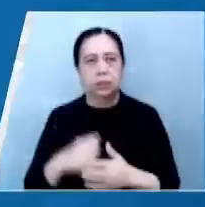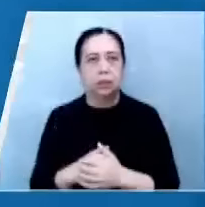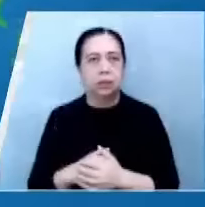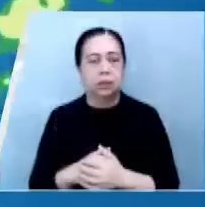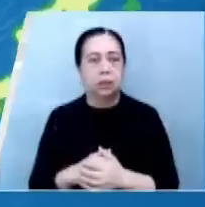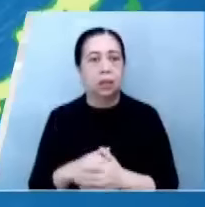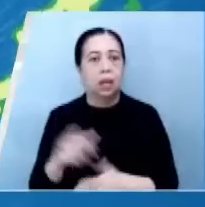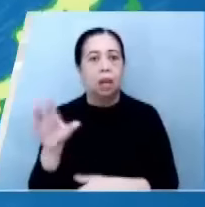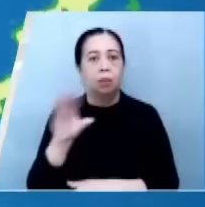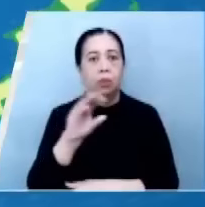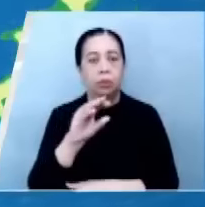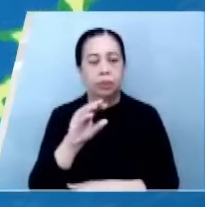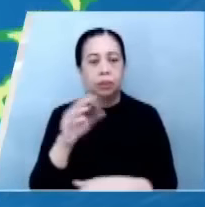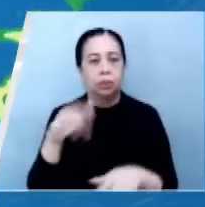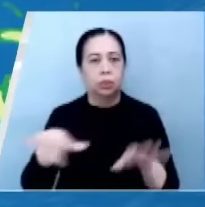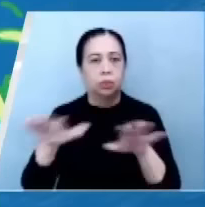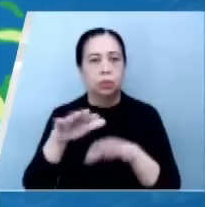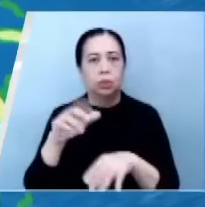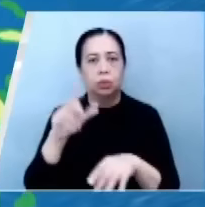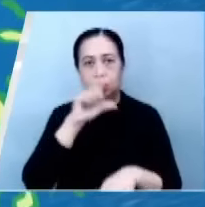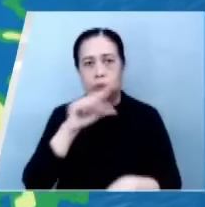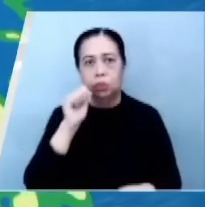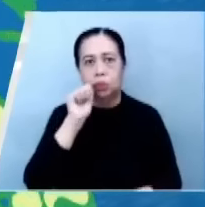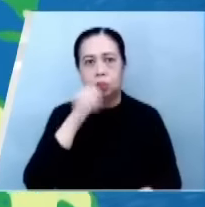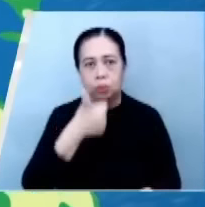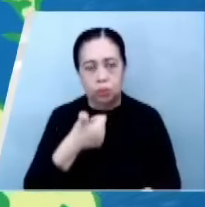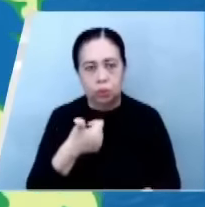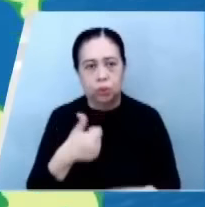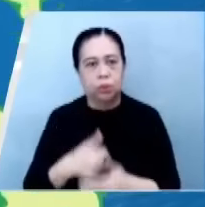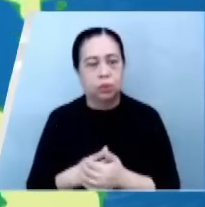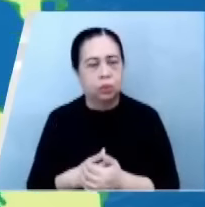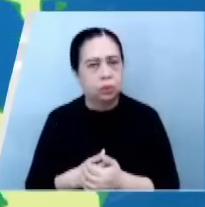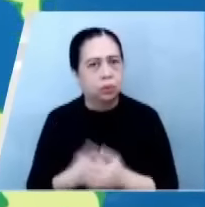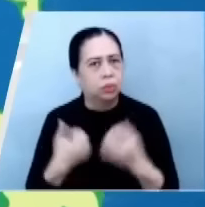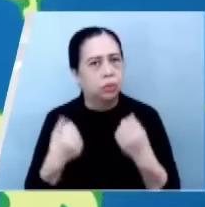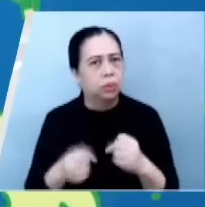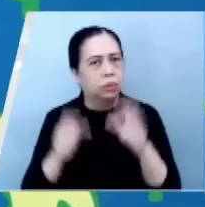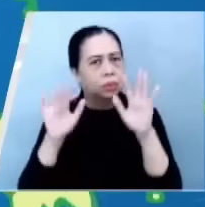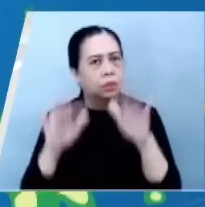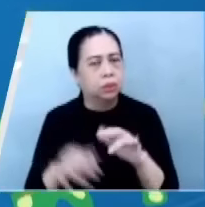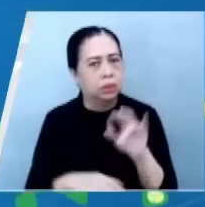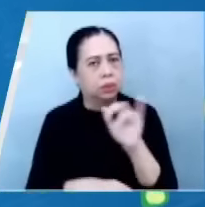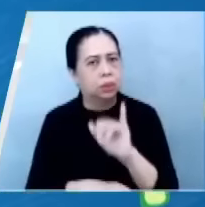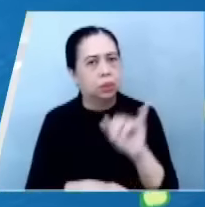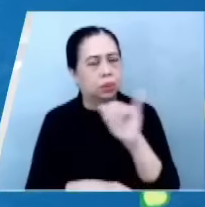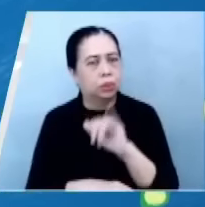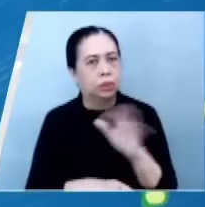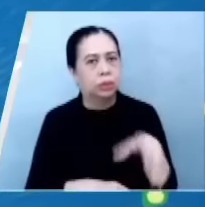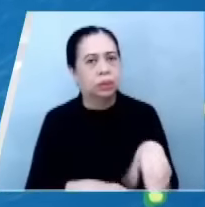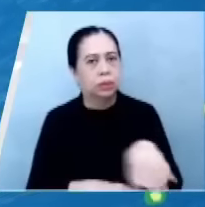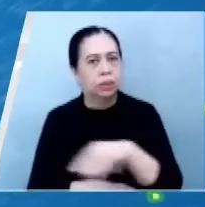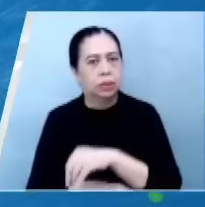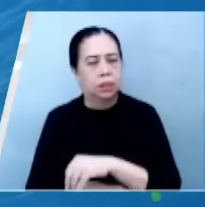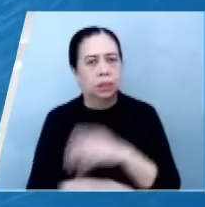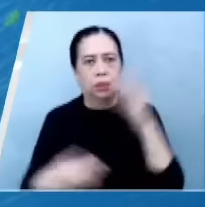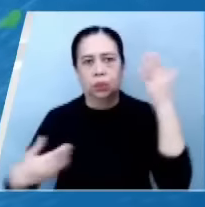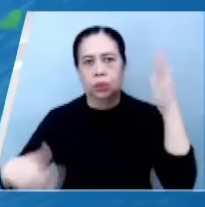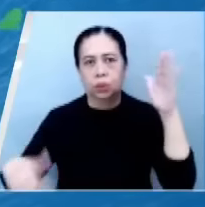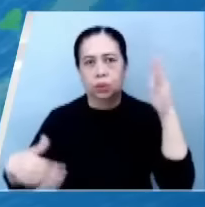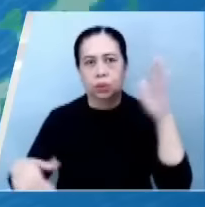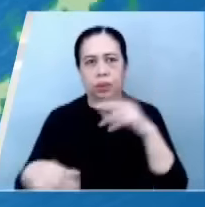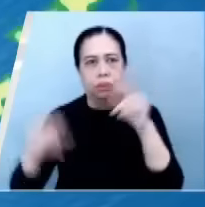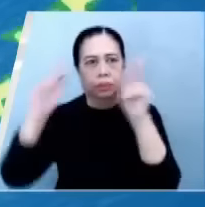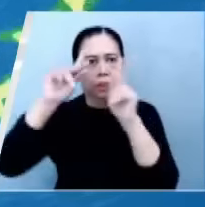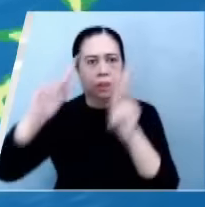ang pag-ulan sa halos buong Luzon bukas. May heavy to intense rains, particular sa Ilocos Provinces, Cagayan Valley, Cordillera Region at Palawan.